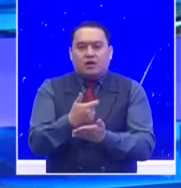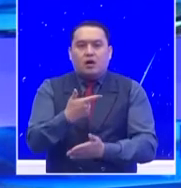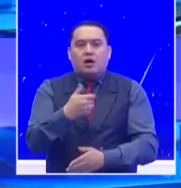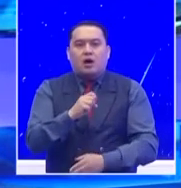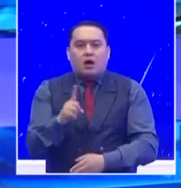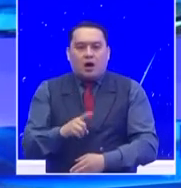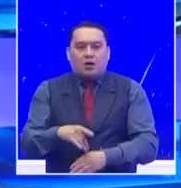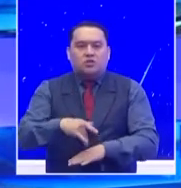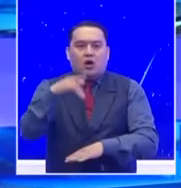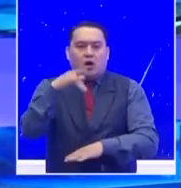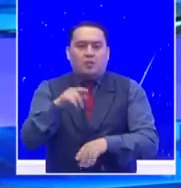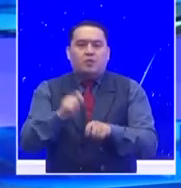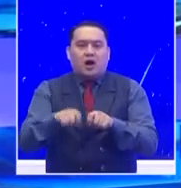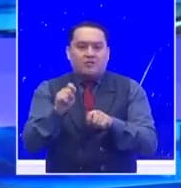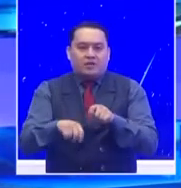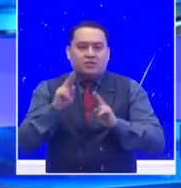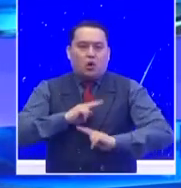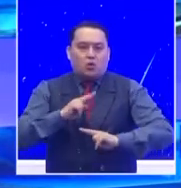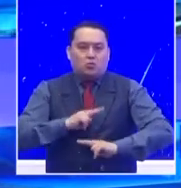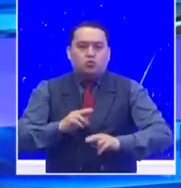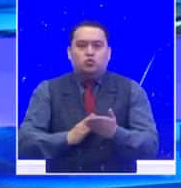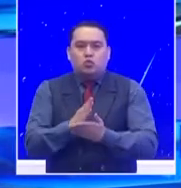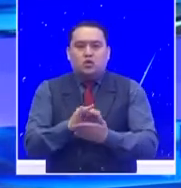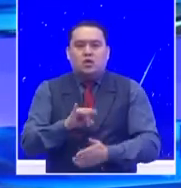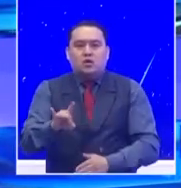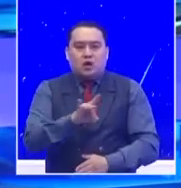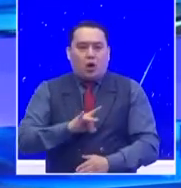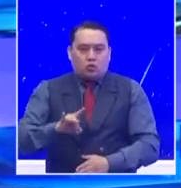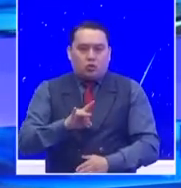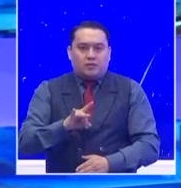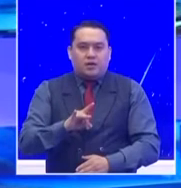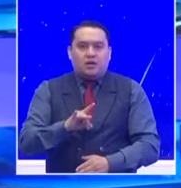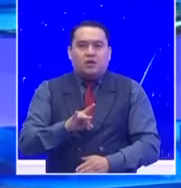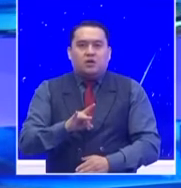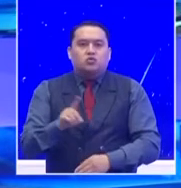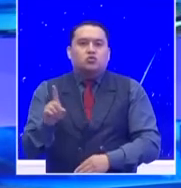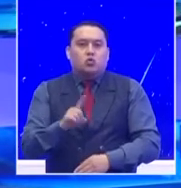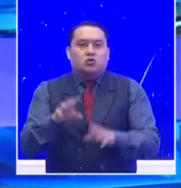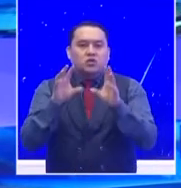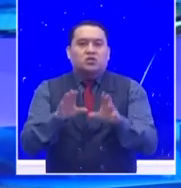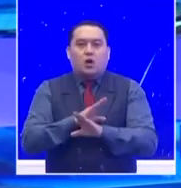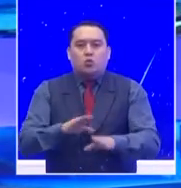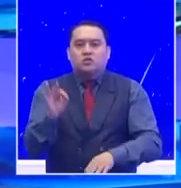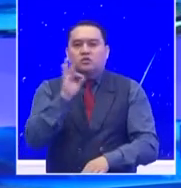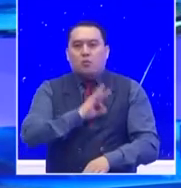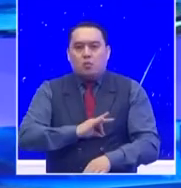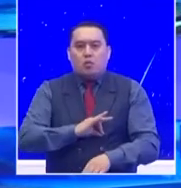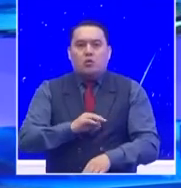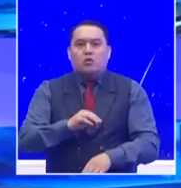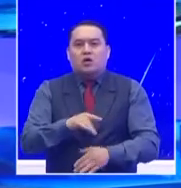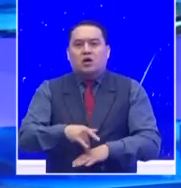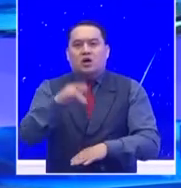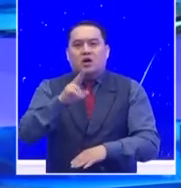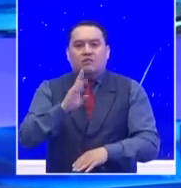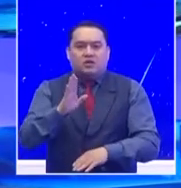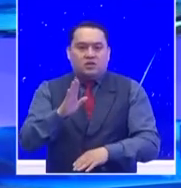баллонов в многоэтажках проверили сотрудники противопожарной службы Илийского района. Не секрет, что незаконное использование пропана в